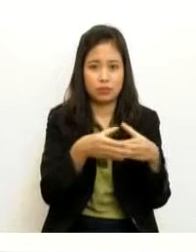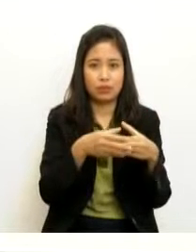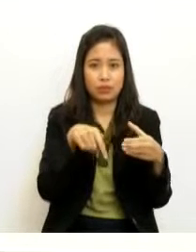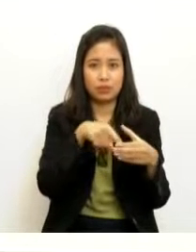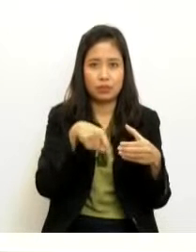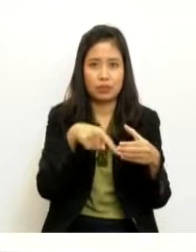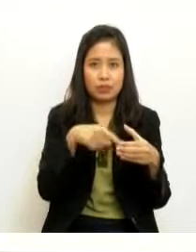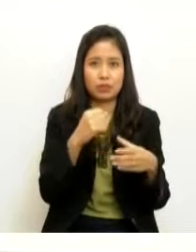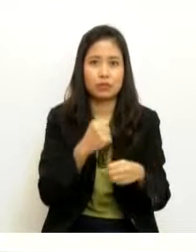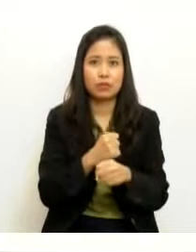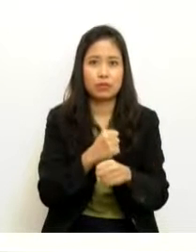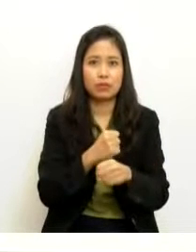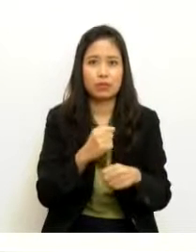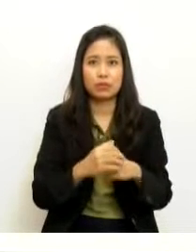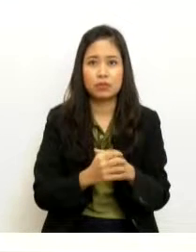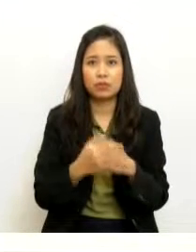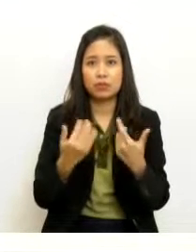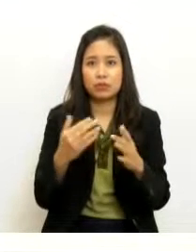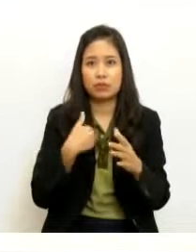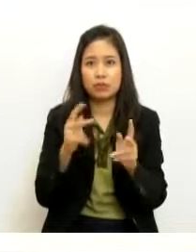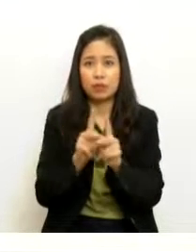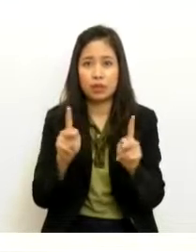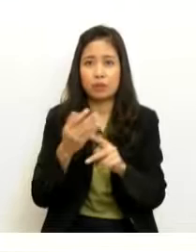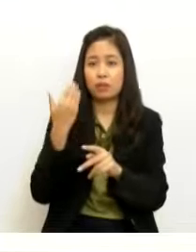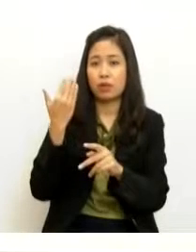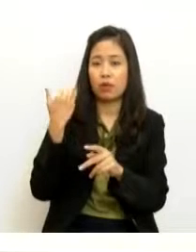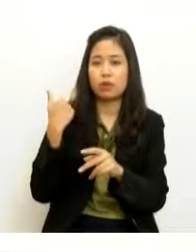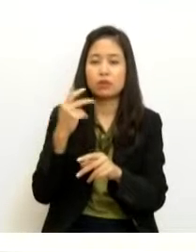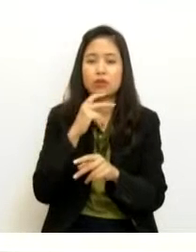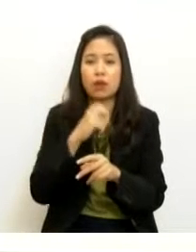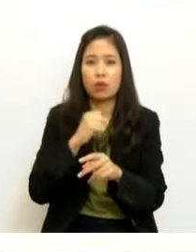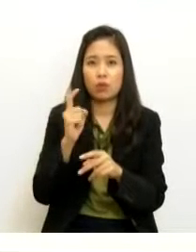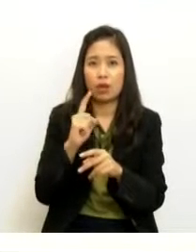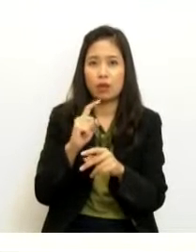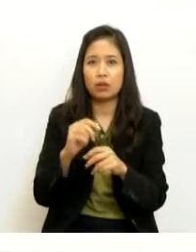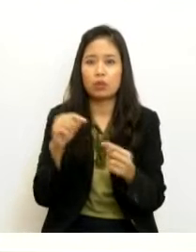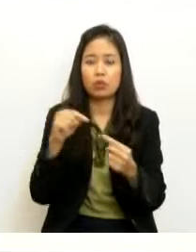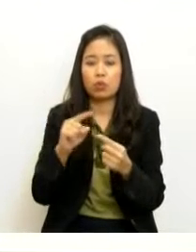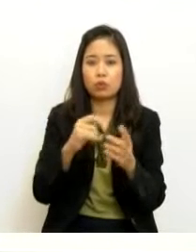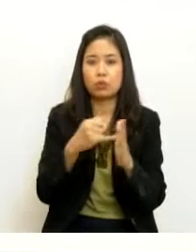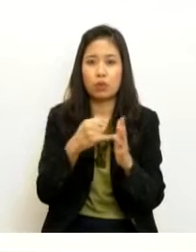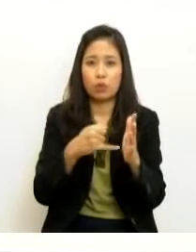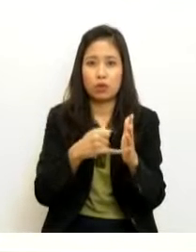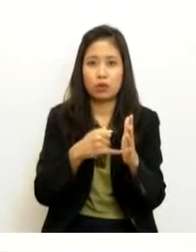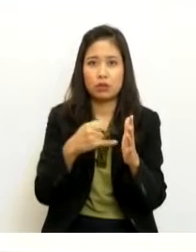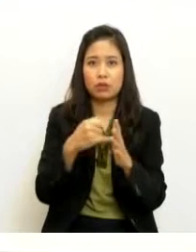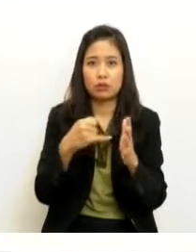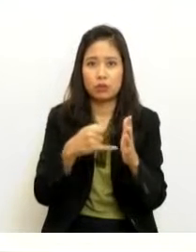ก็คือว่าคณะกรรมการเดิมทีการรับนักเรียนเนี่ยนะการแก้ปัญหาในระดับจังหวัดเราจะยก